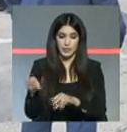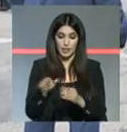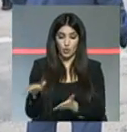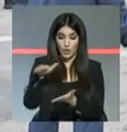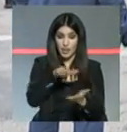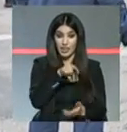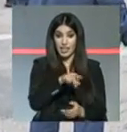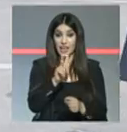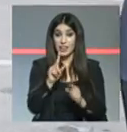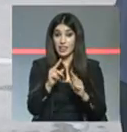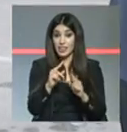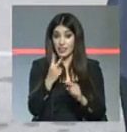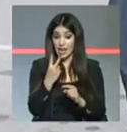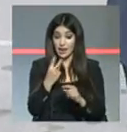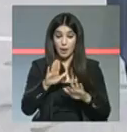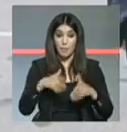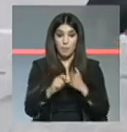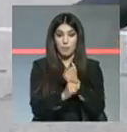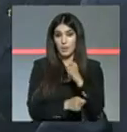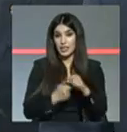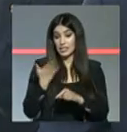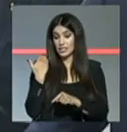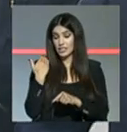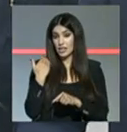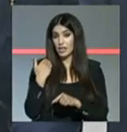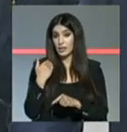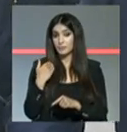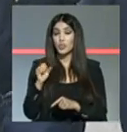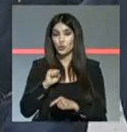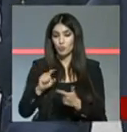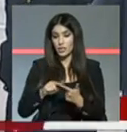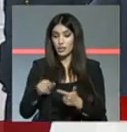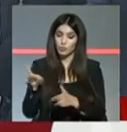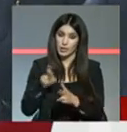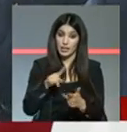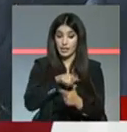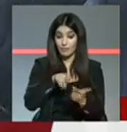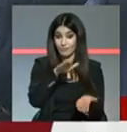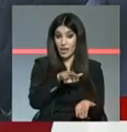في ظرف أسبوع، سابقها لقاح سبوتنيك الروسي. اللقاح بدأ كما تعرفوا